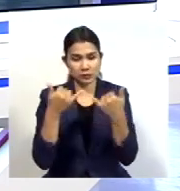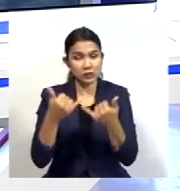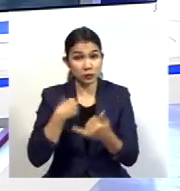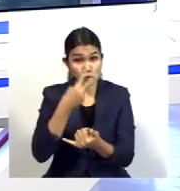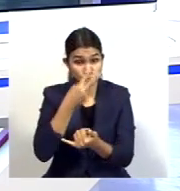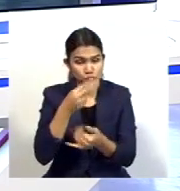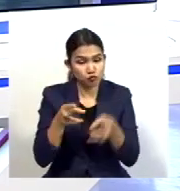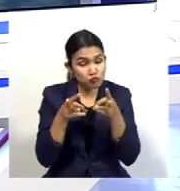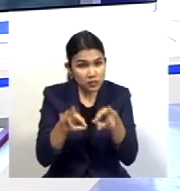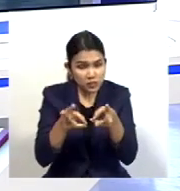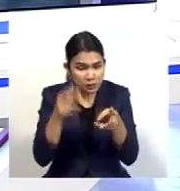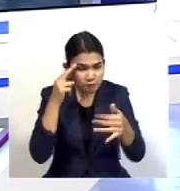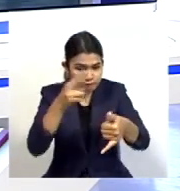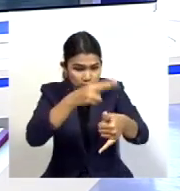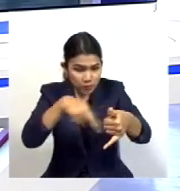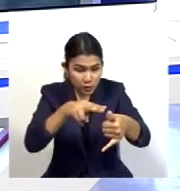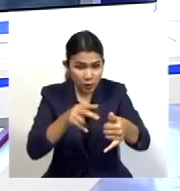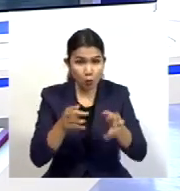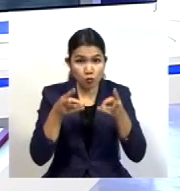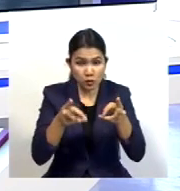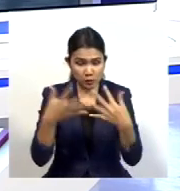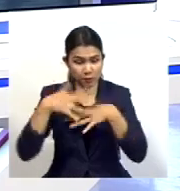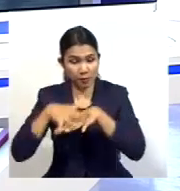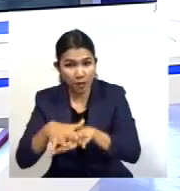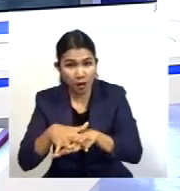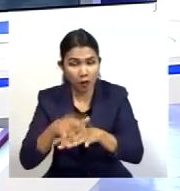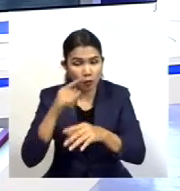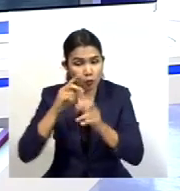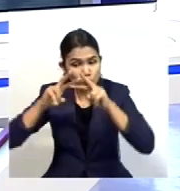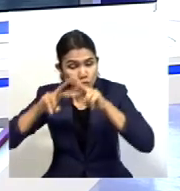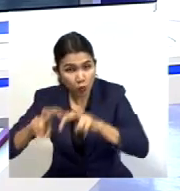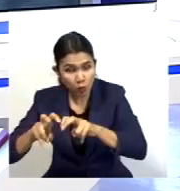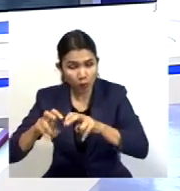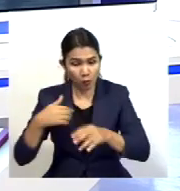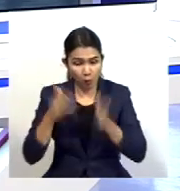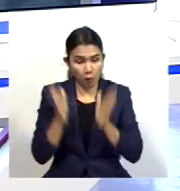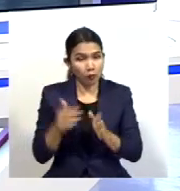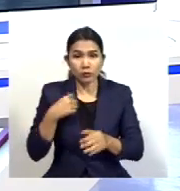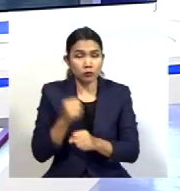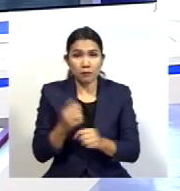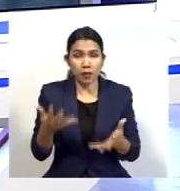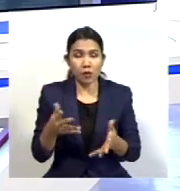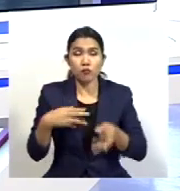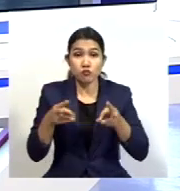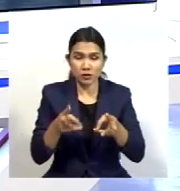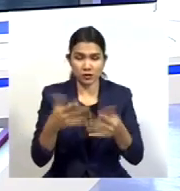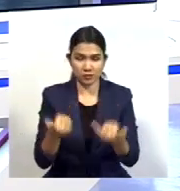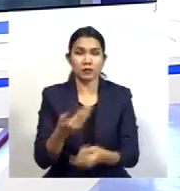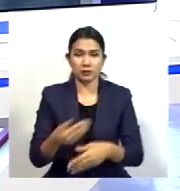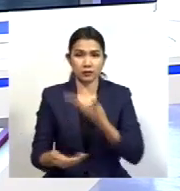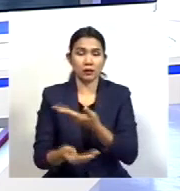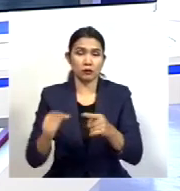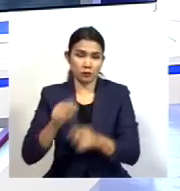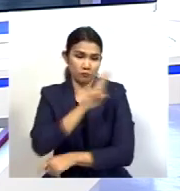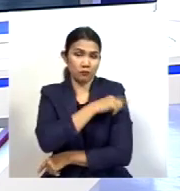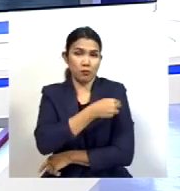วนการตั้งแต่การคัดกรองการประสานงานรวมถึงการตรวจและการปฏิบัติตนของประชาชนนะคะกับนายแพทย์ธีรวัฒน์เ